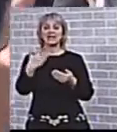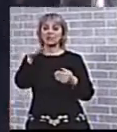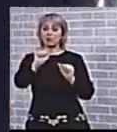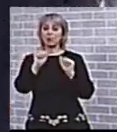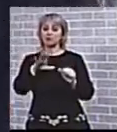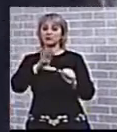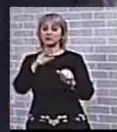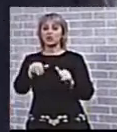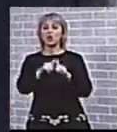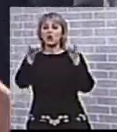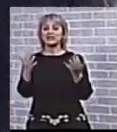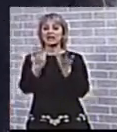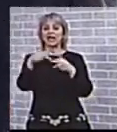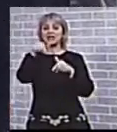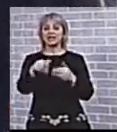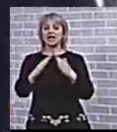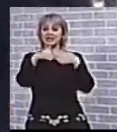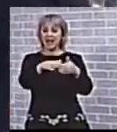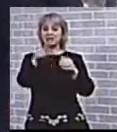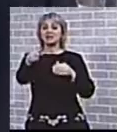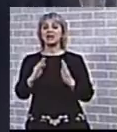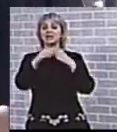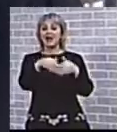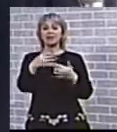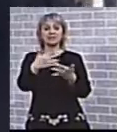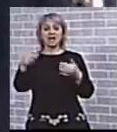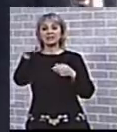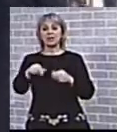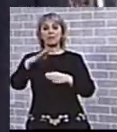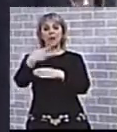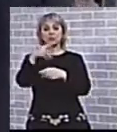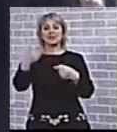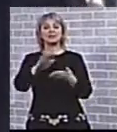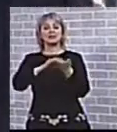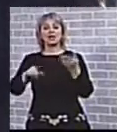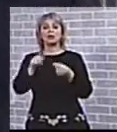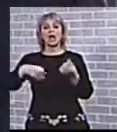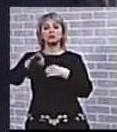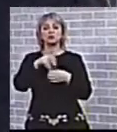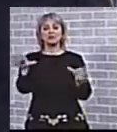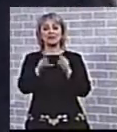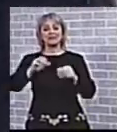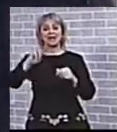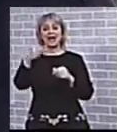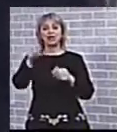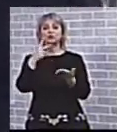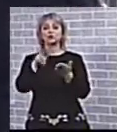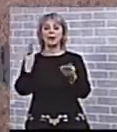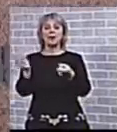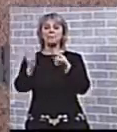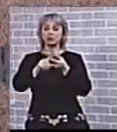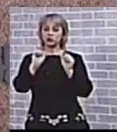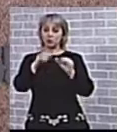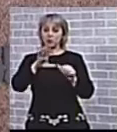Возможно, это будет увеличение количества ялов, яхт, фрегатов с парусами и так далее. Сейчас обсуждали вместе с коллегами с точки зрения подключения сюда,